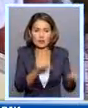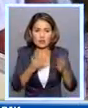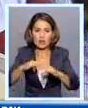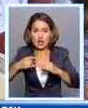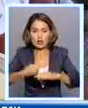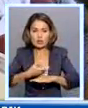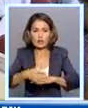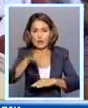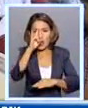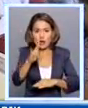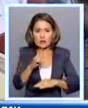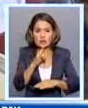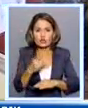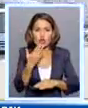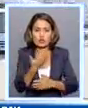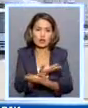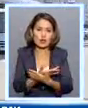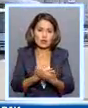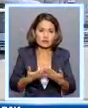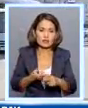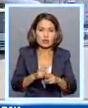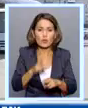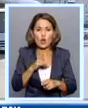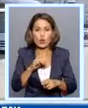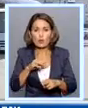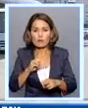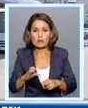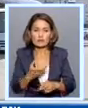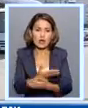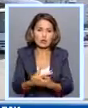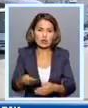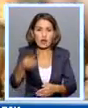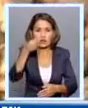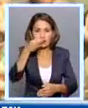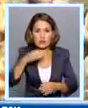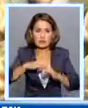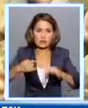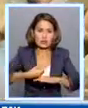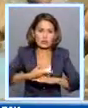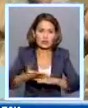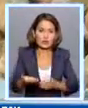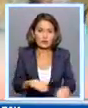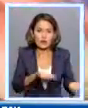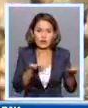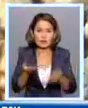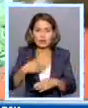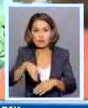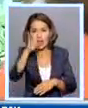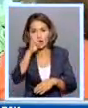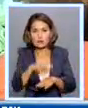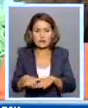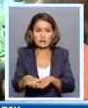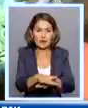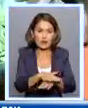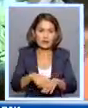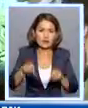айттап келушілерге қазақтың ұлттық тағамдары мен сусындары, түрлі тәтті дәмділер ұсынылды. Қала тұрғындары мен қонақтар дастархан мәзірінен дәм татып,